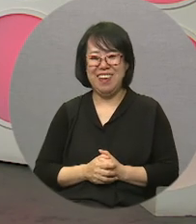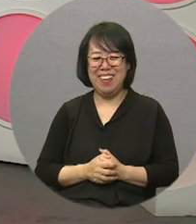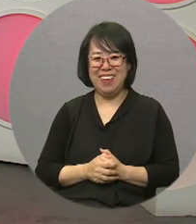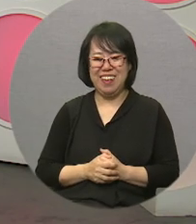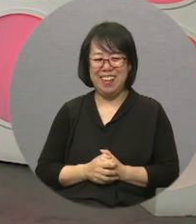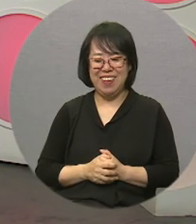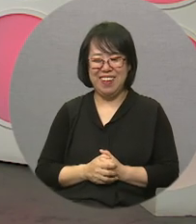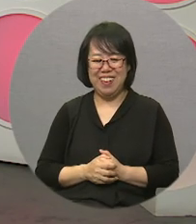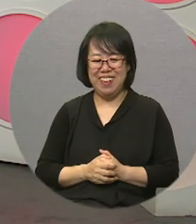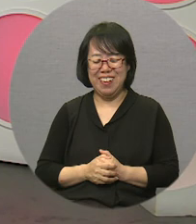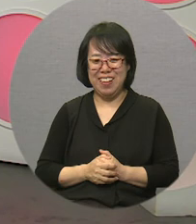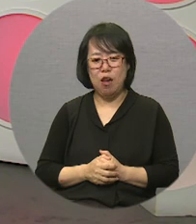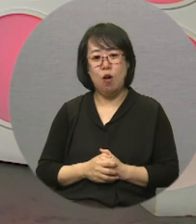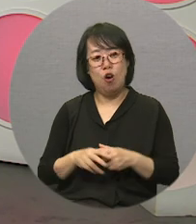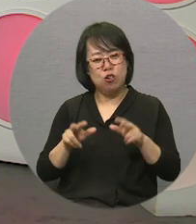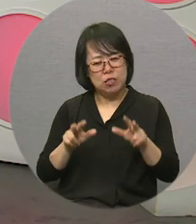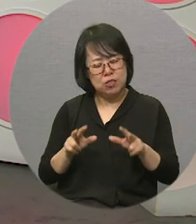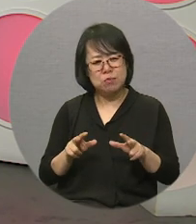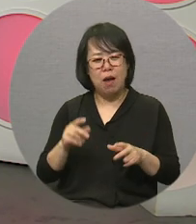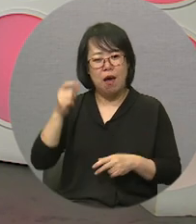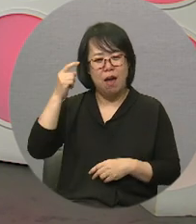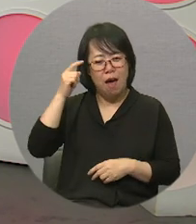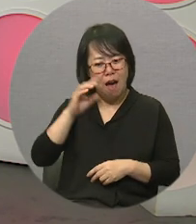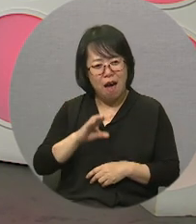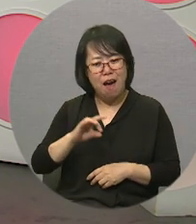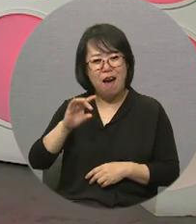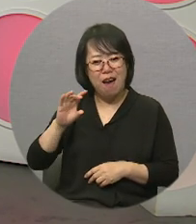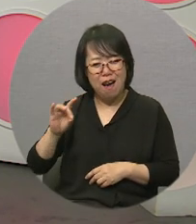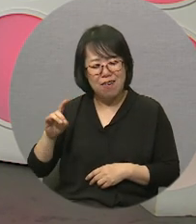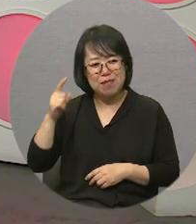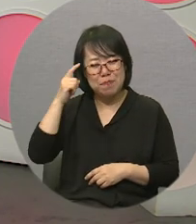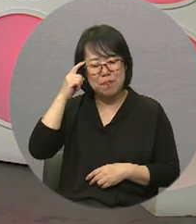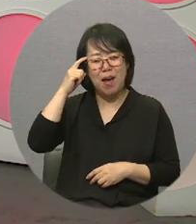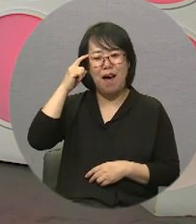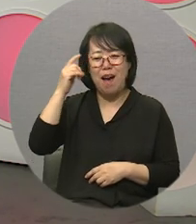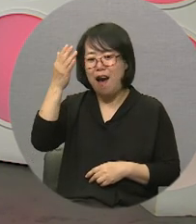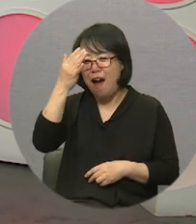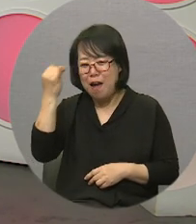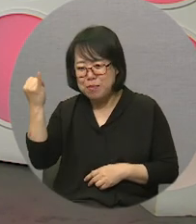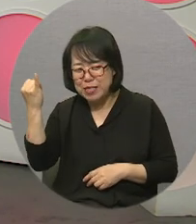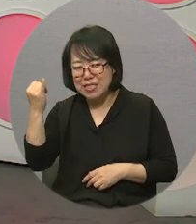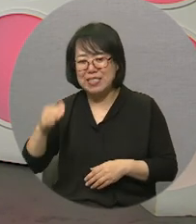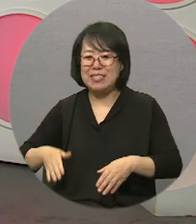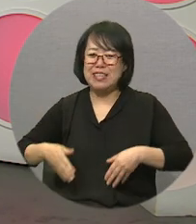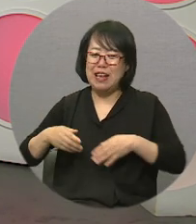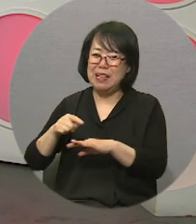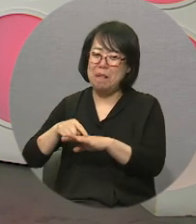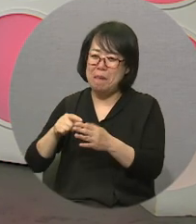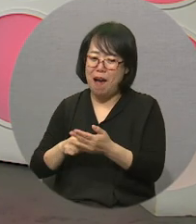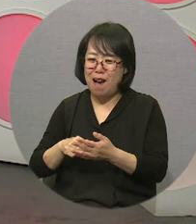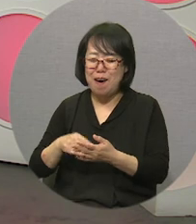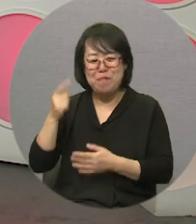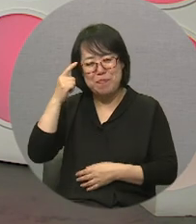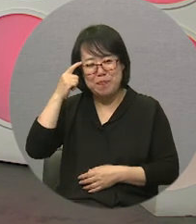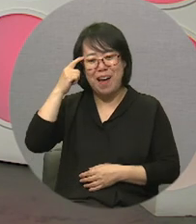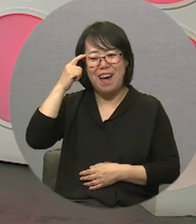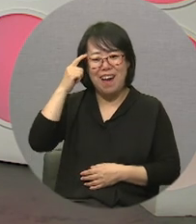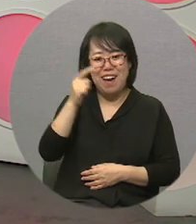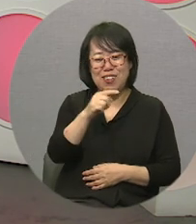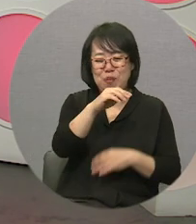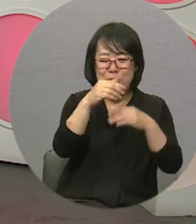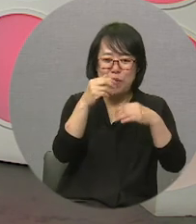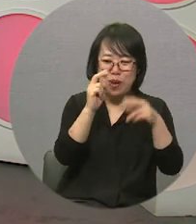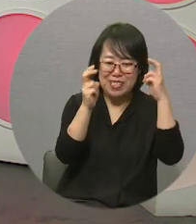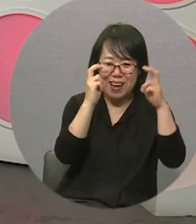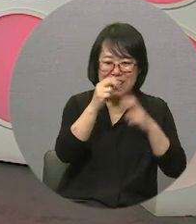라고요. 지금도 문득 밥을 먹어야 한다던 할머니와 사장님이 떠오릅니다. 라는